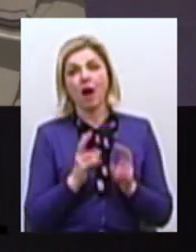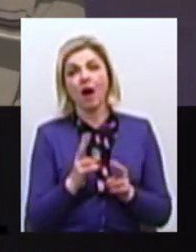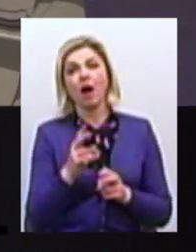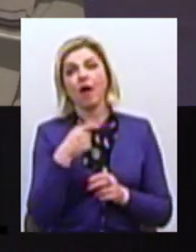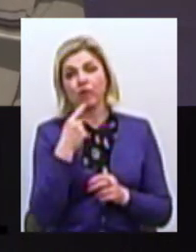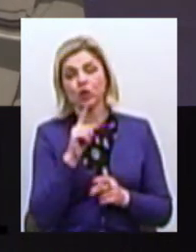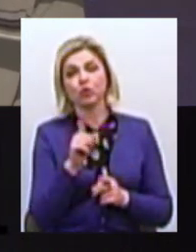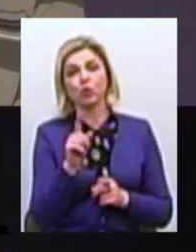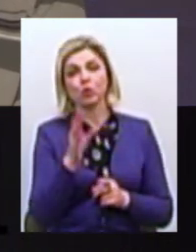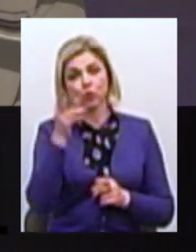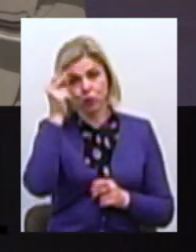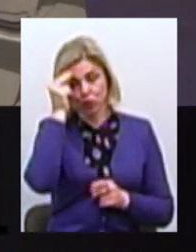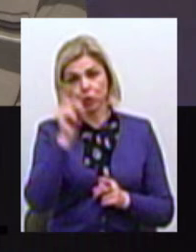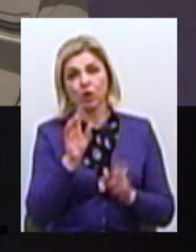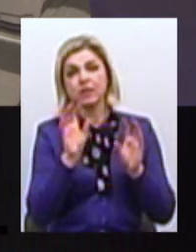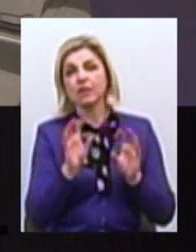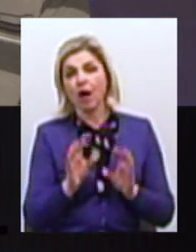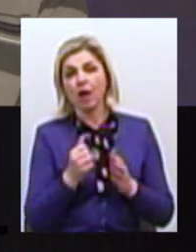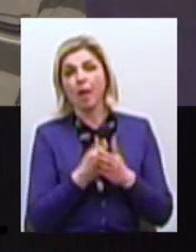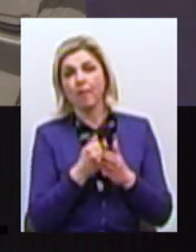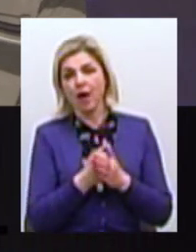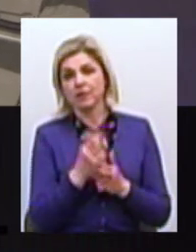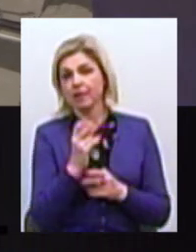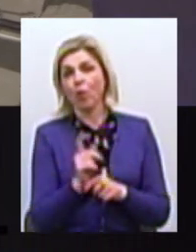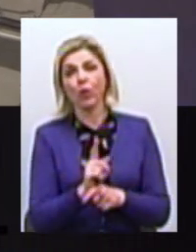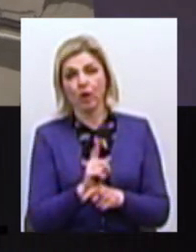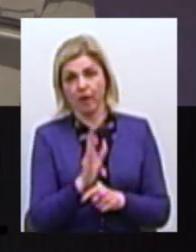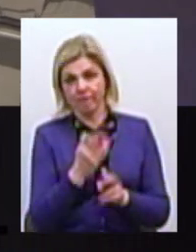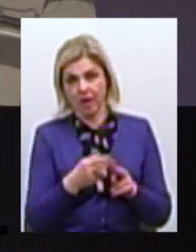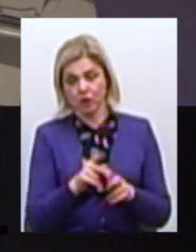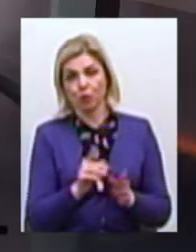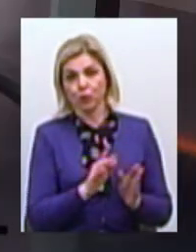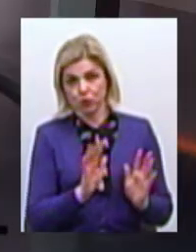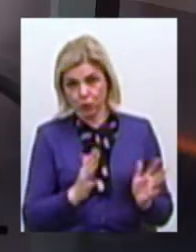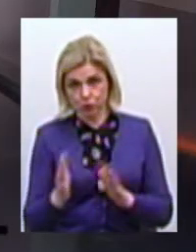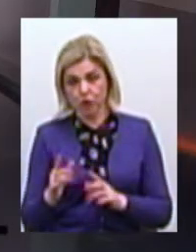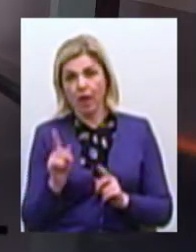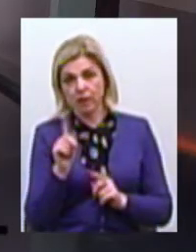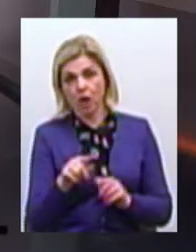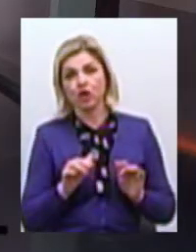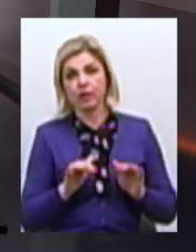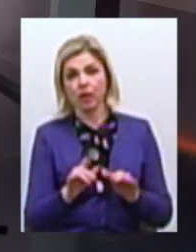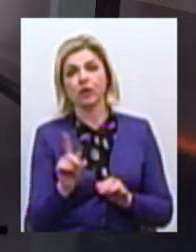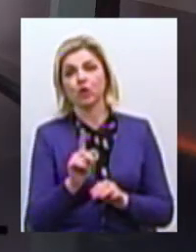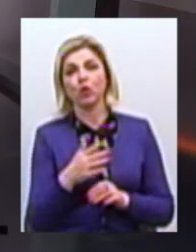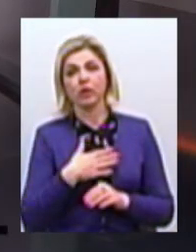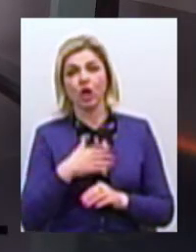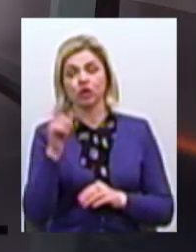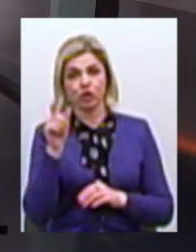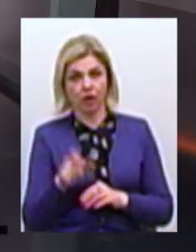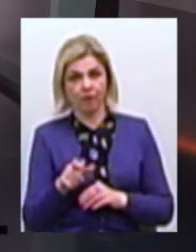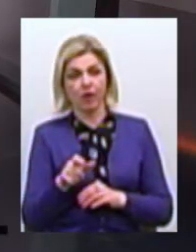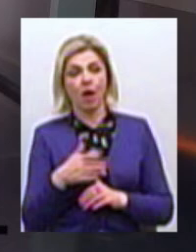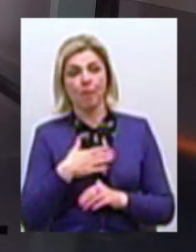учетом того, что законодательная база недостаточно урегулирована в этом случае, то даже дела о том, что нашего там, человека парили, допустим,